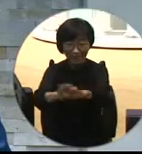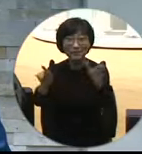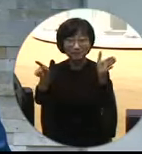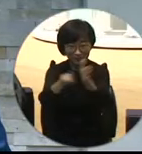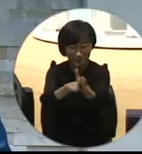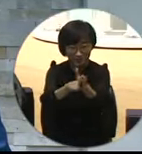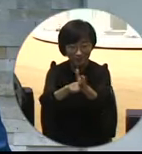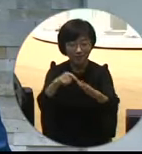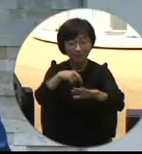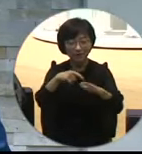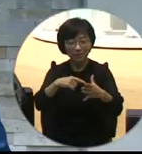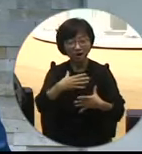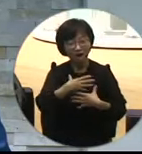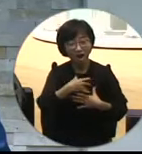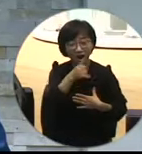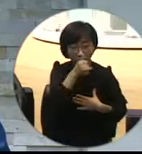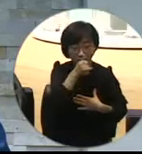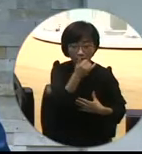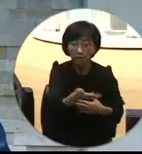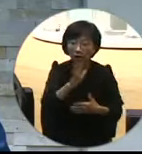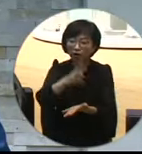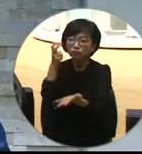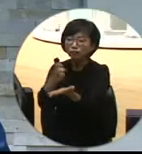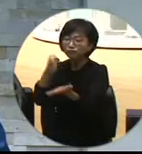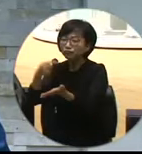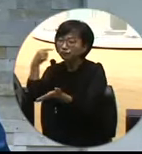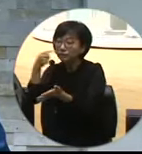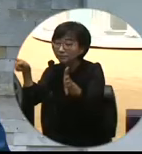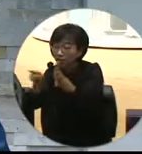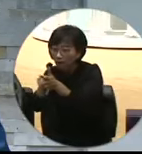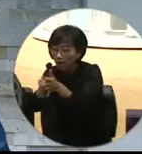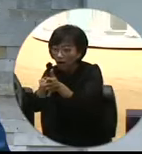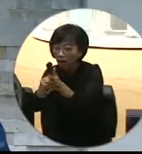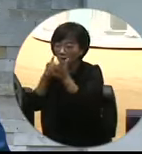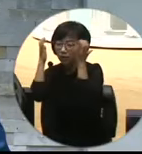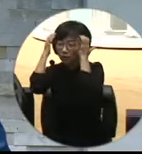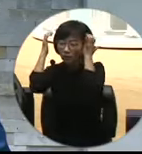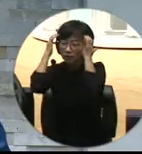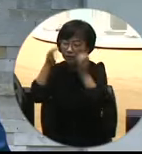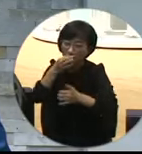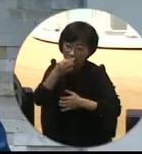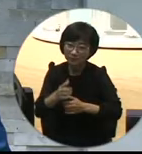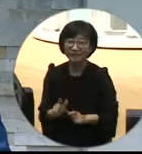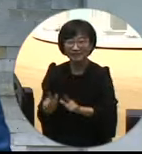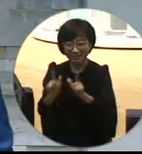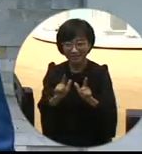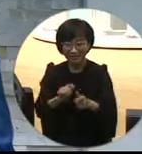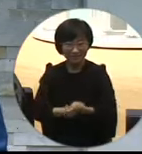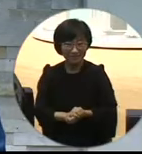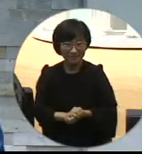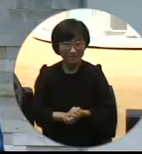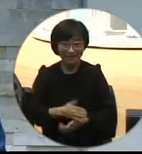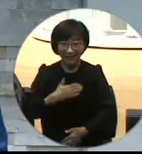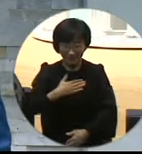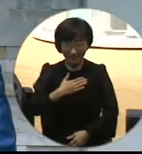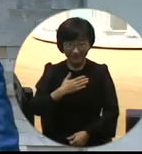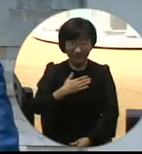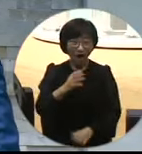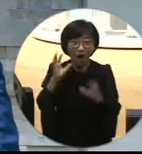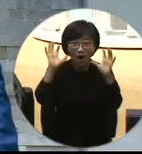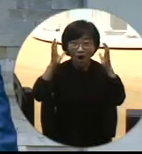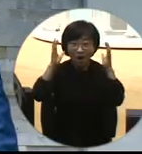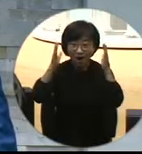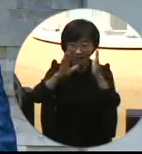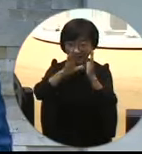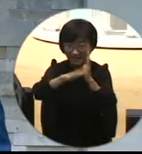믿으면 전부 다 이렇게 처참하게 힘들게 고생스럽게 살아요. 우리 어릴 때는요. 여러분